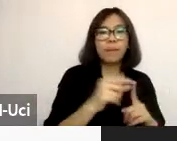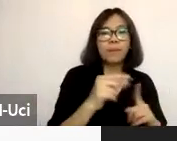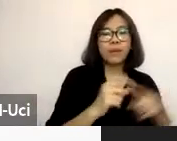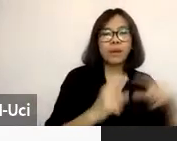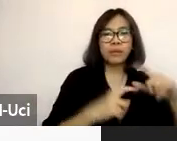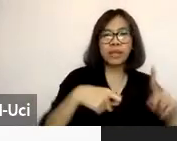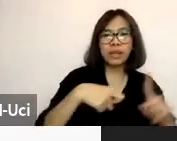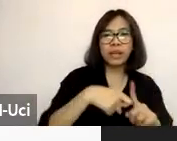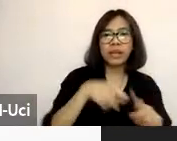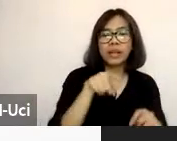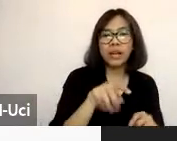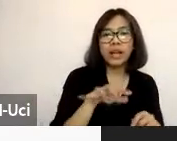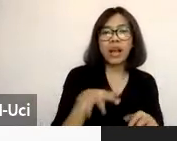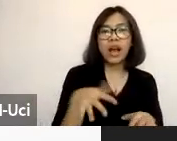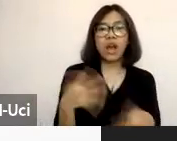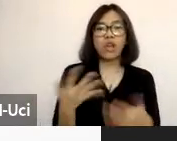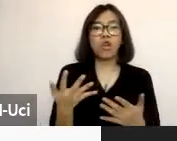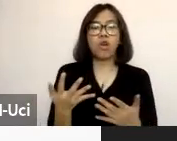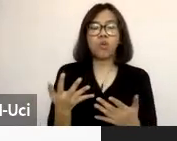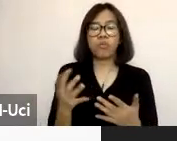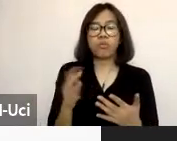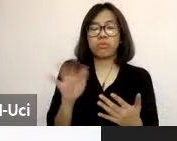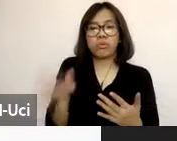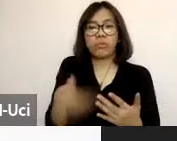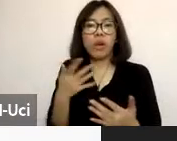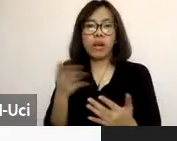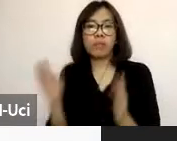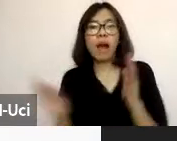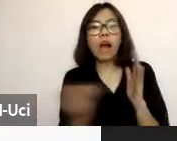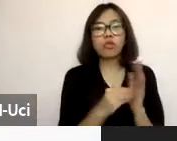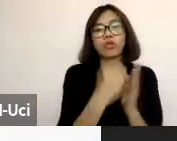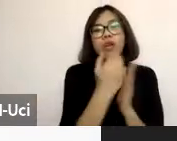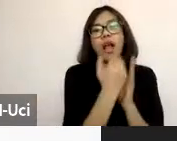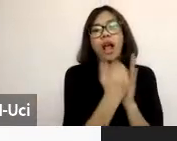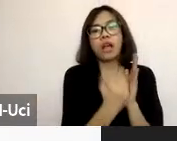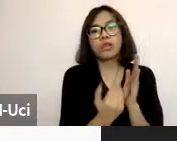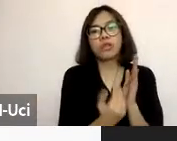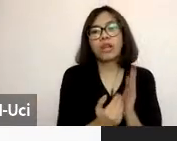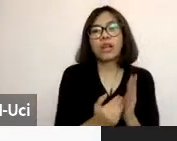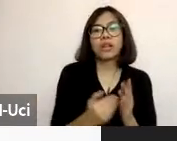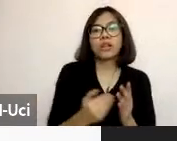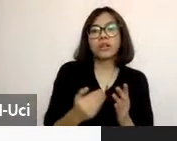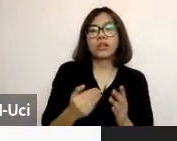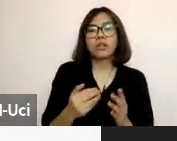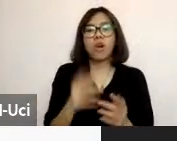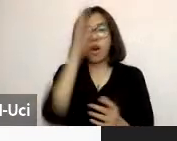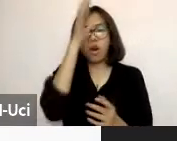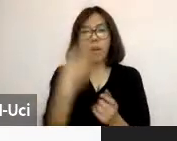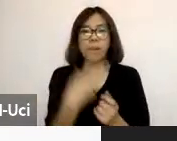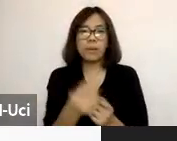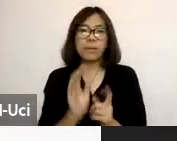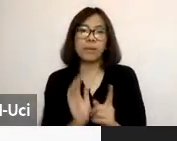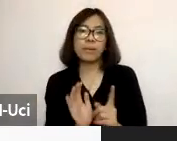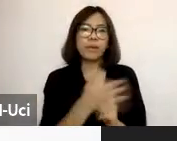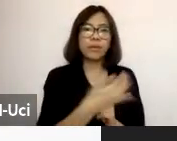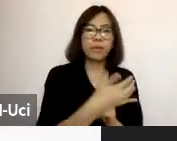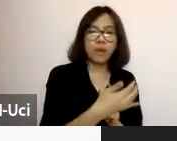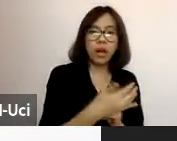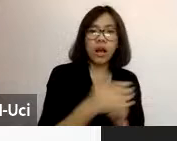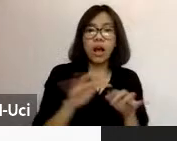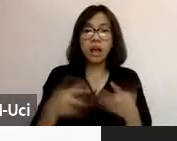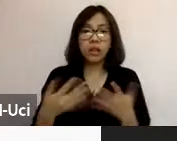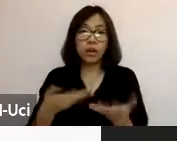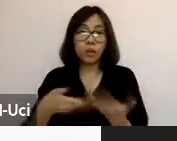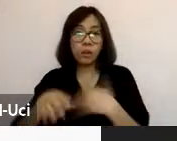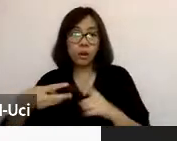pengadilan negeri itu diatur di undang-undang dan lingkungan konsumen Apakah kewenangan basyarnas atau pengadilan agama atau lembaga yang